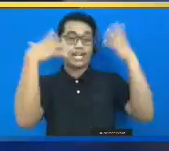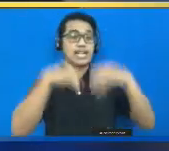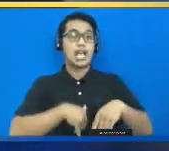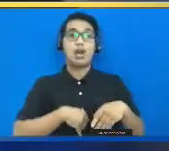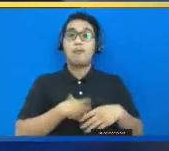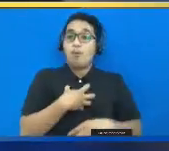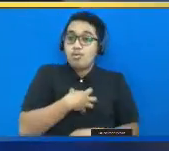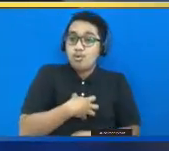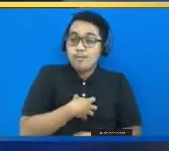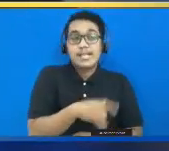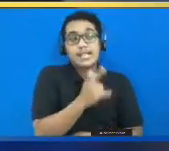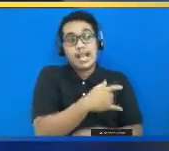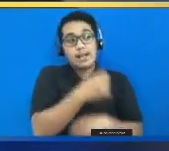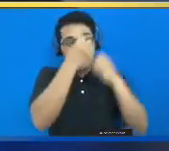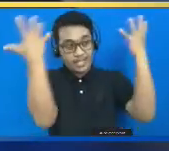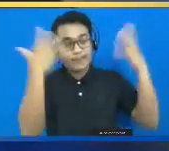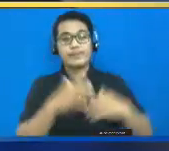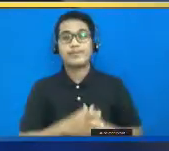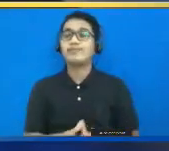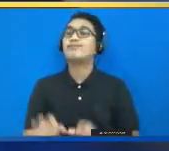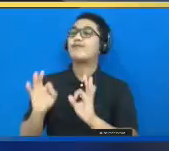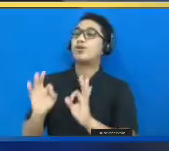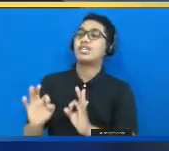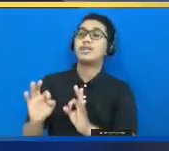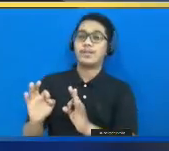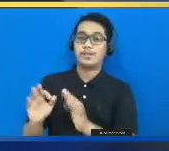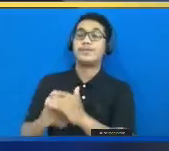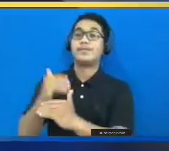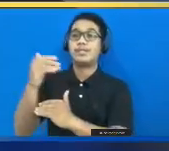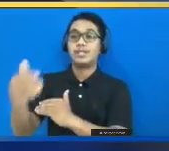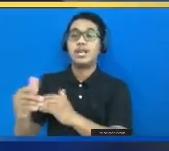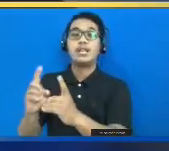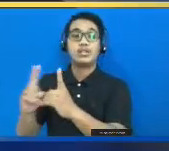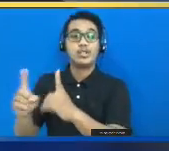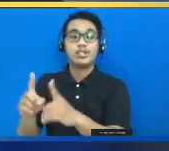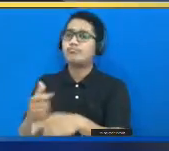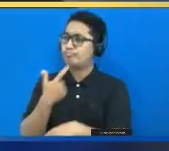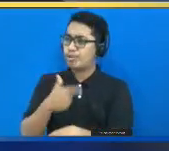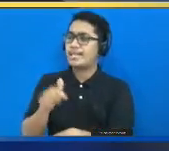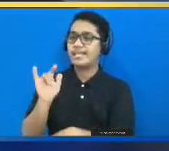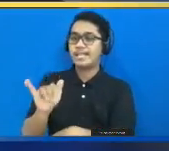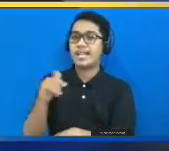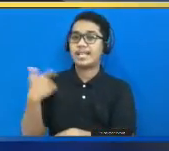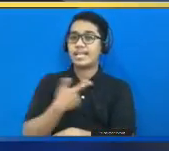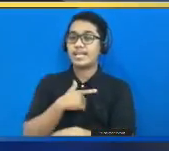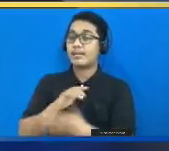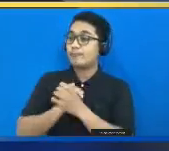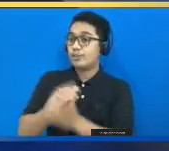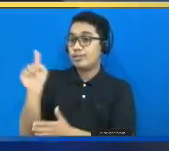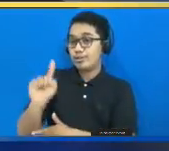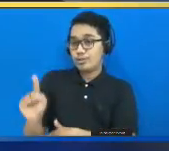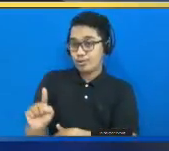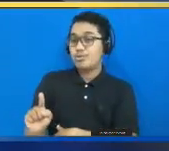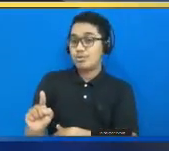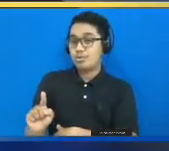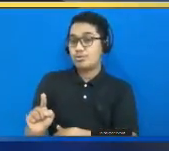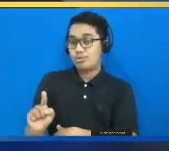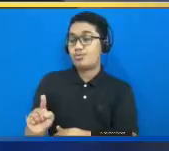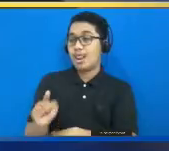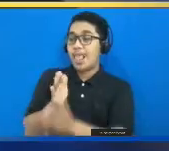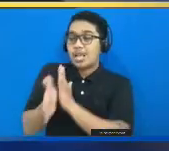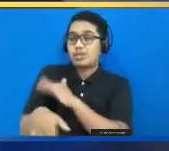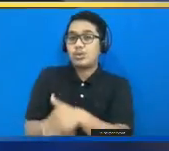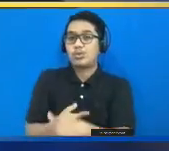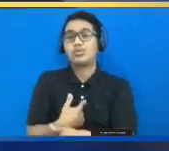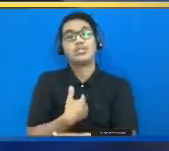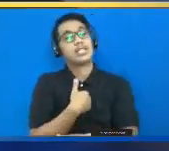Oke Baik bahan ini sebelum masuk ke Sesi diskusi boleh ya kita perkenalkan dulu para panelis kita langsung saja saya